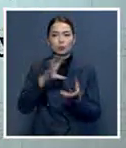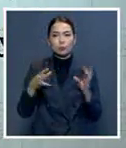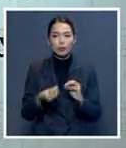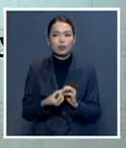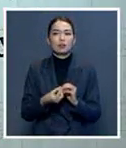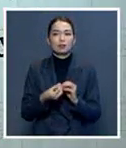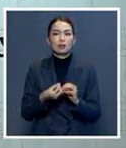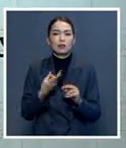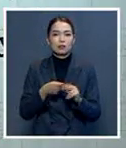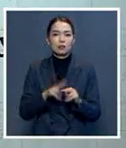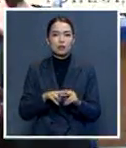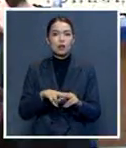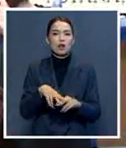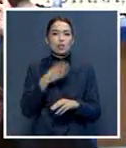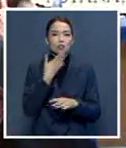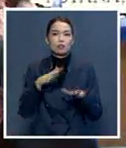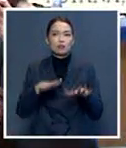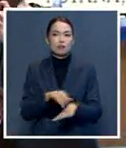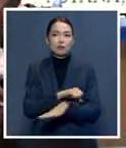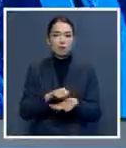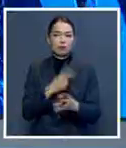дирижерлар, шетелдің дирижерлары қазір зерттеп келіп отыр.